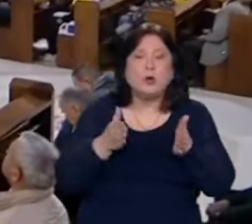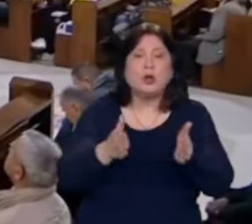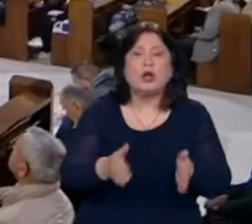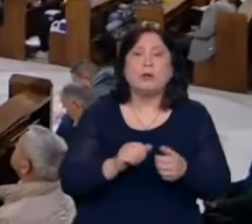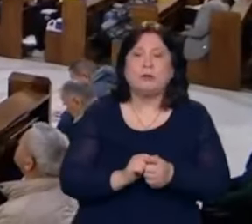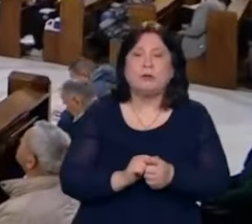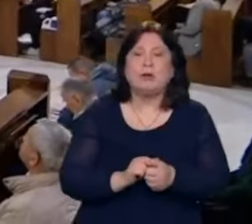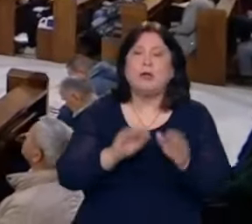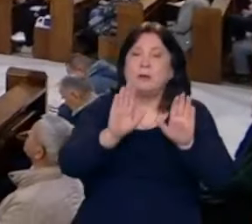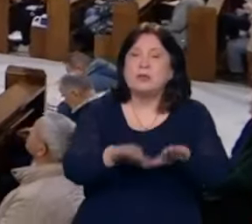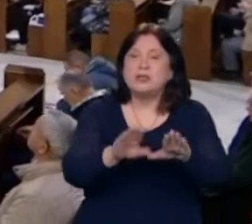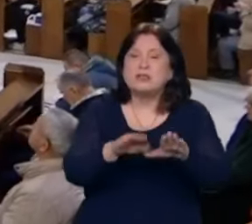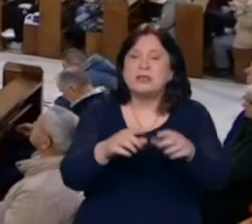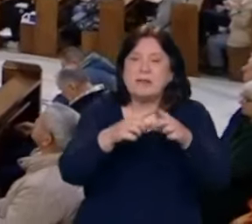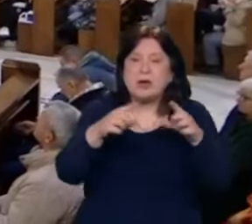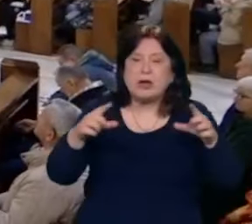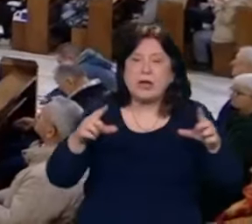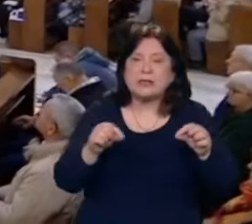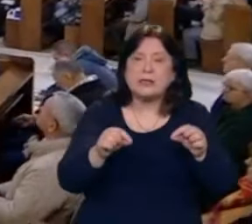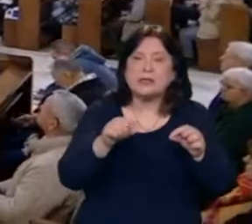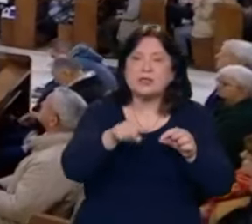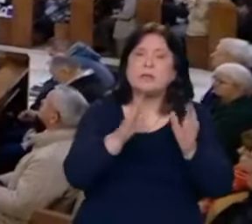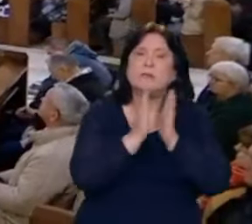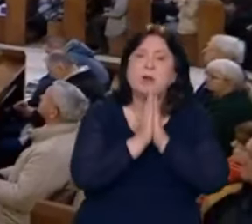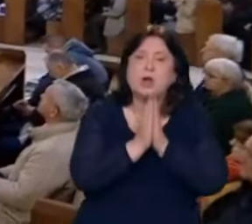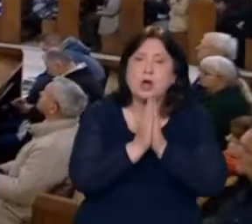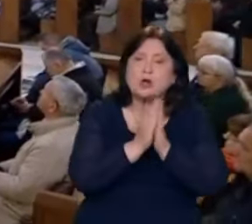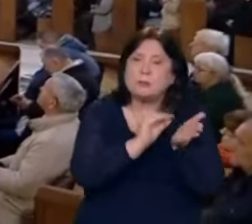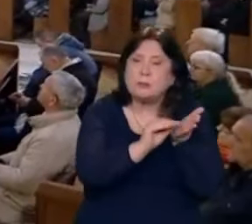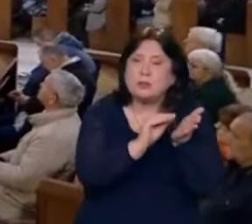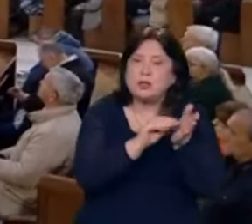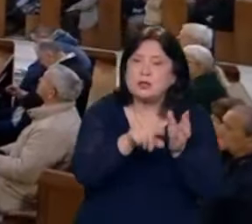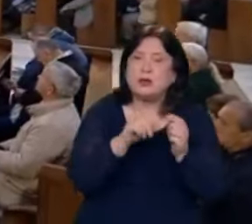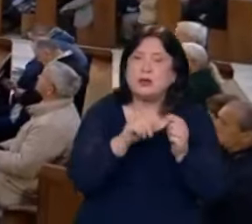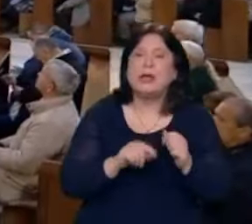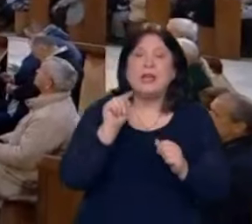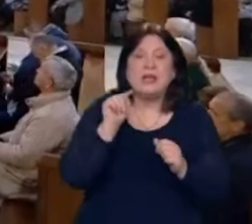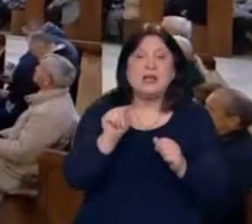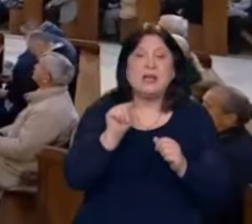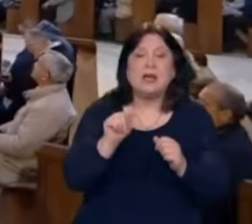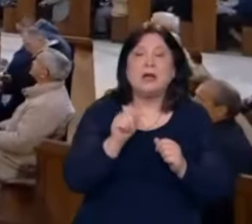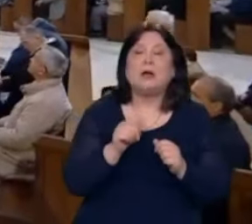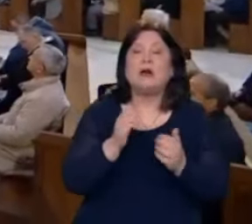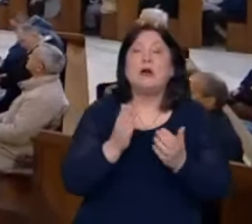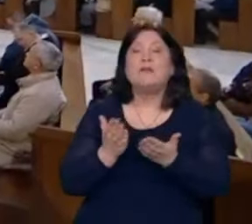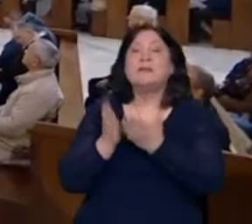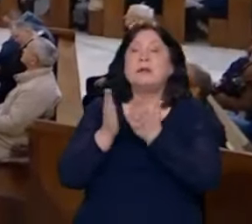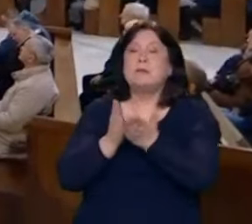niezliczone karczki karteczki z prośbami o jego wst